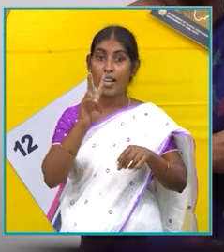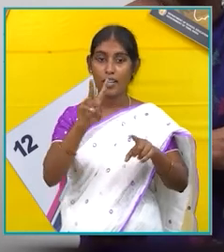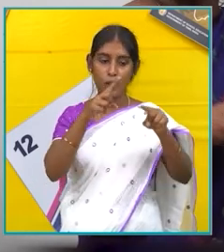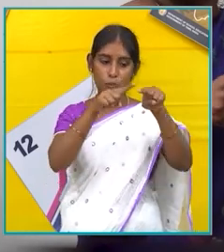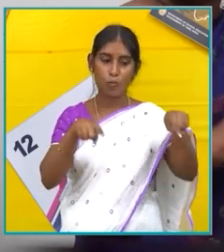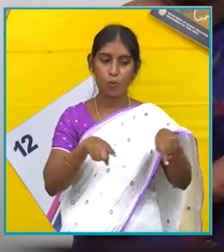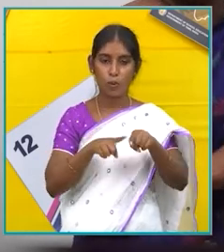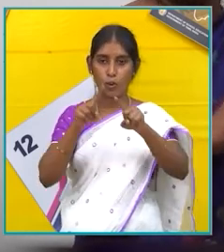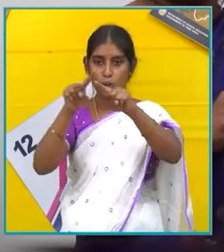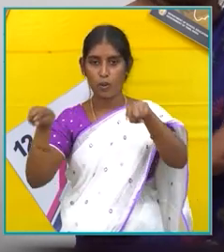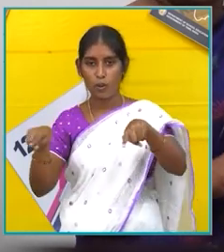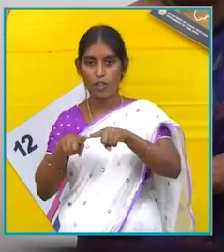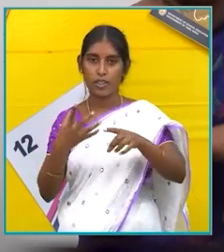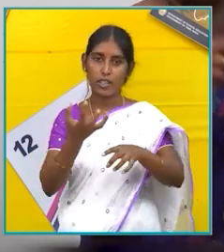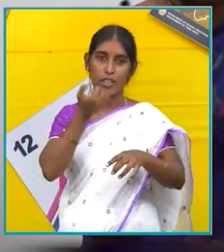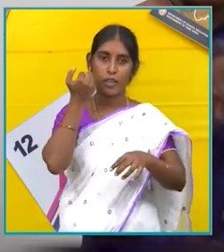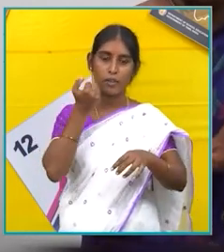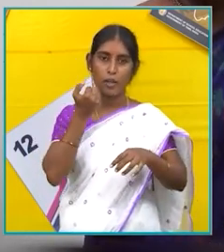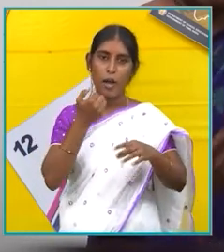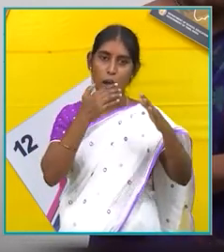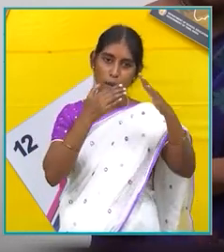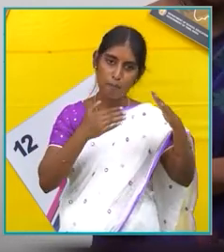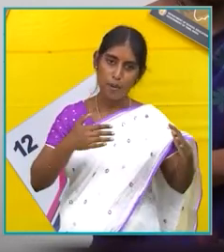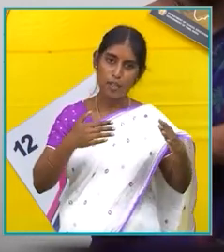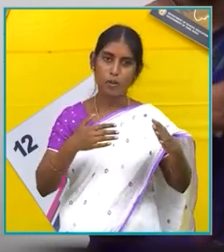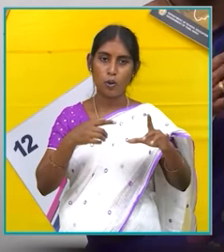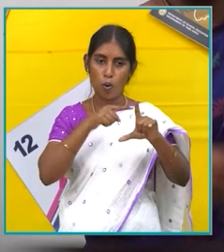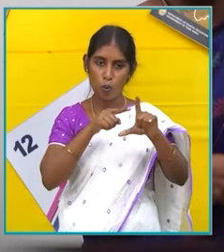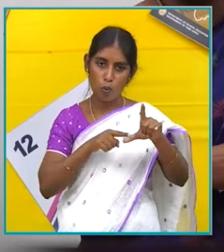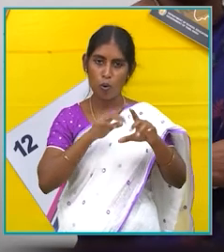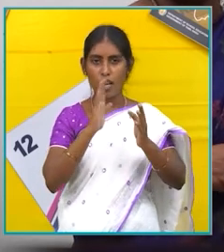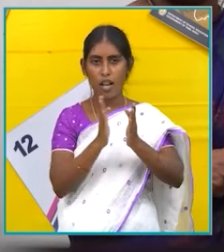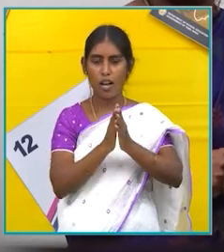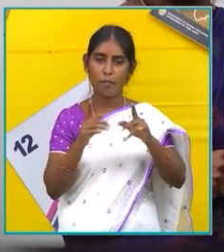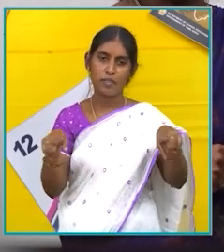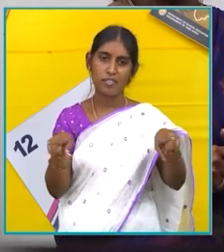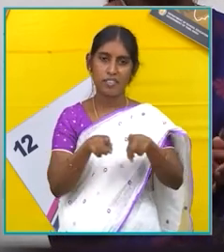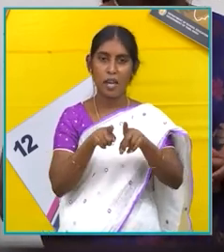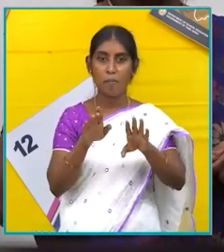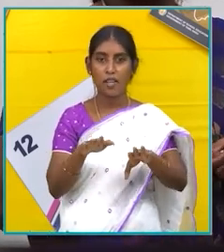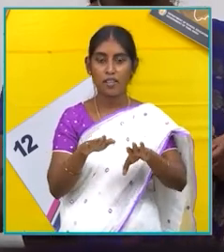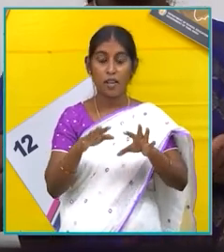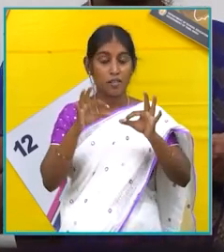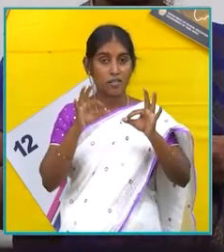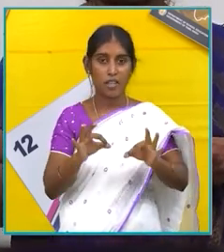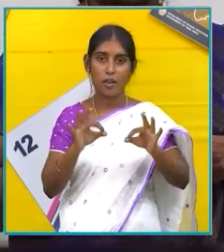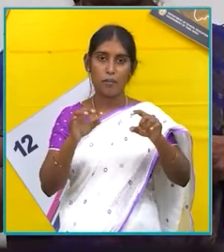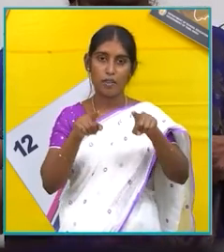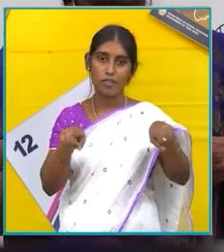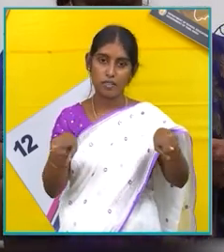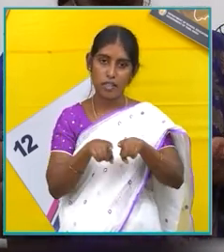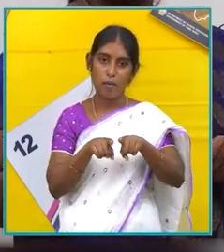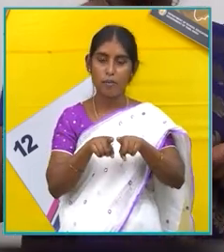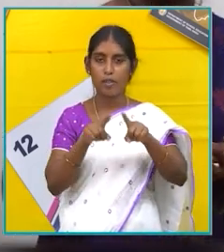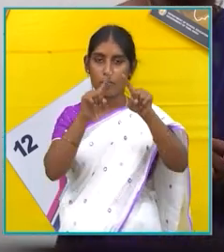எடுத்துக்கறோம் அதோட பக்கங்கள் கோணங்கள் எல்லாமே ஒரே மாதிரி அதாவது சமமா இருந்ததுனா அத வந்து சர்வசம முக்கோணங்கள்